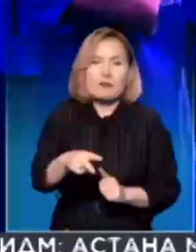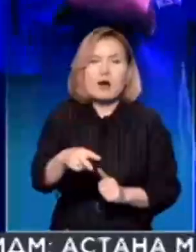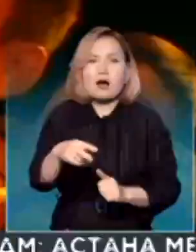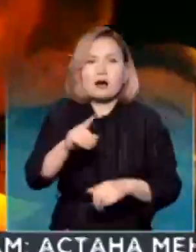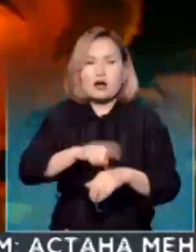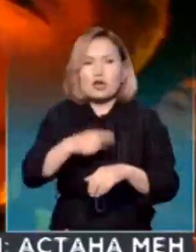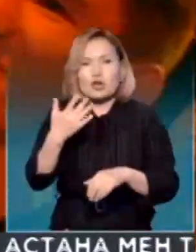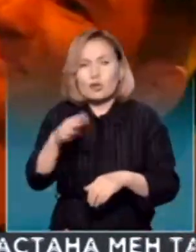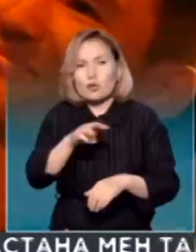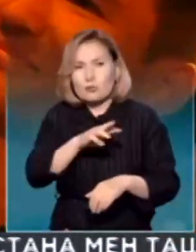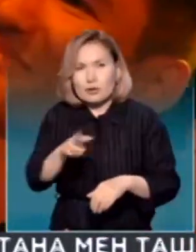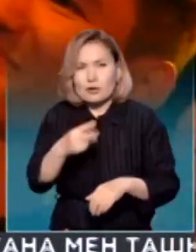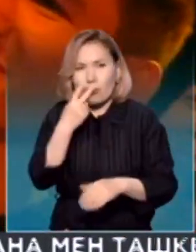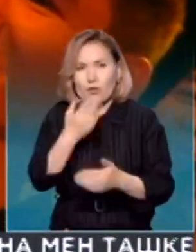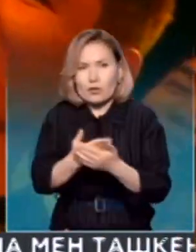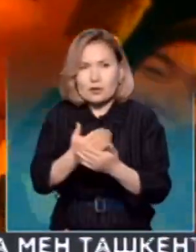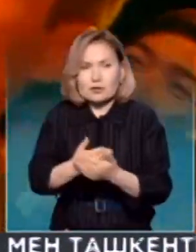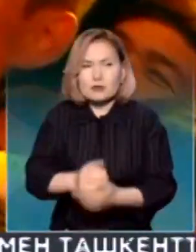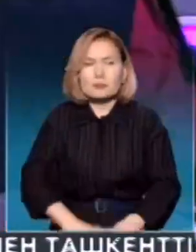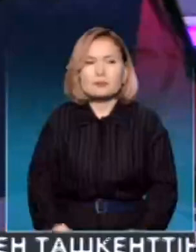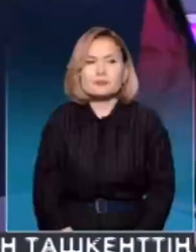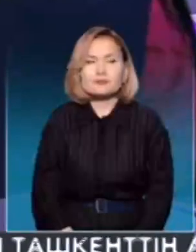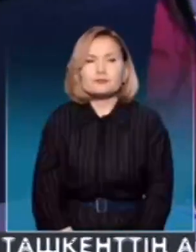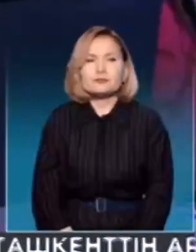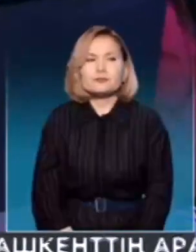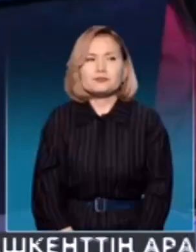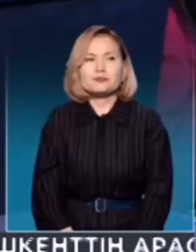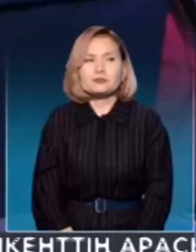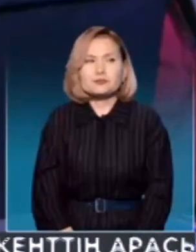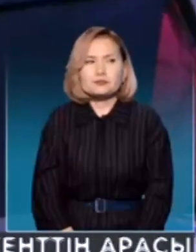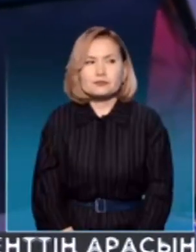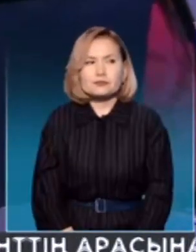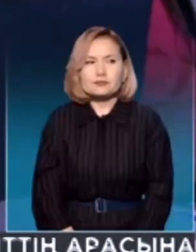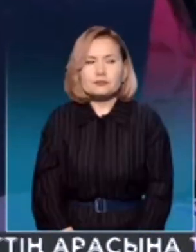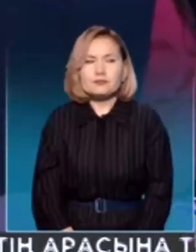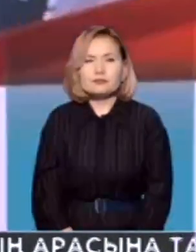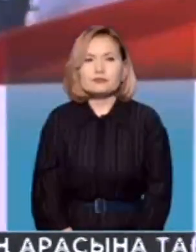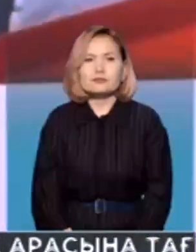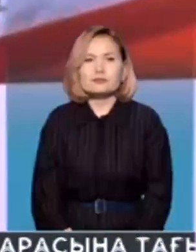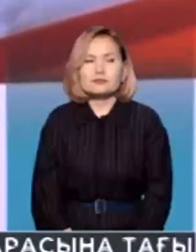көріңіз. Азамат Бейбітұлы, Жанболат Қобдабай, Қазақстан ұлттық арнасы, Астана.